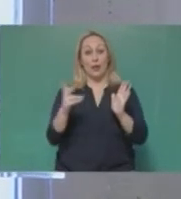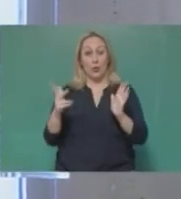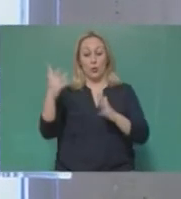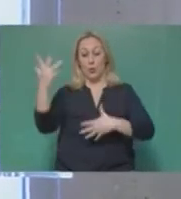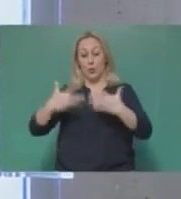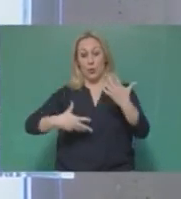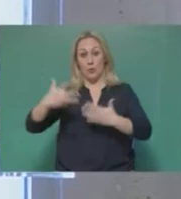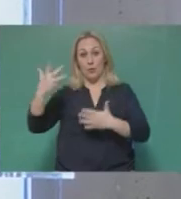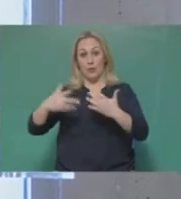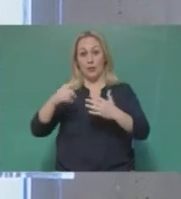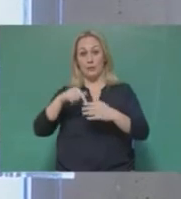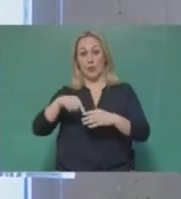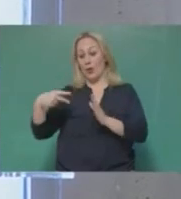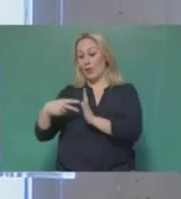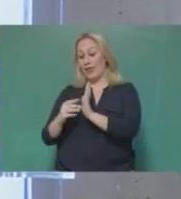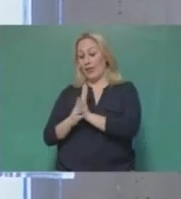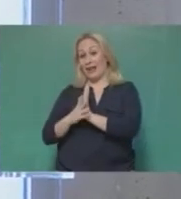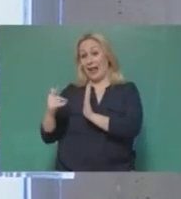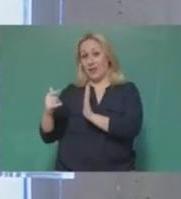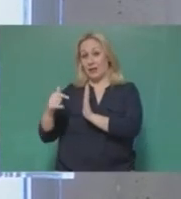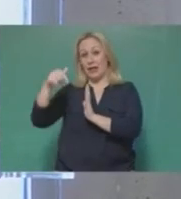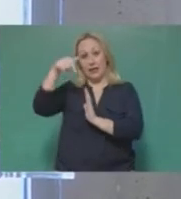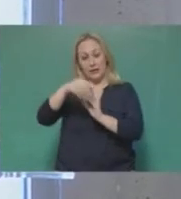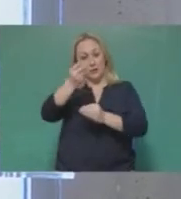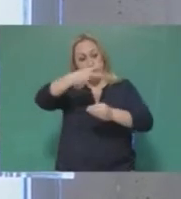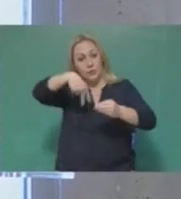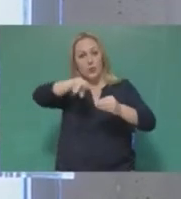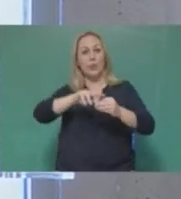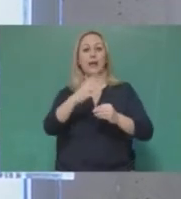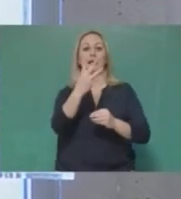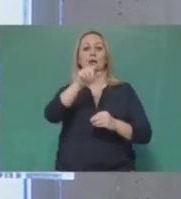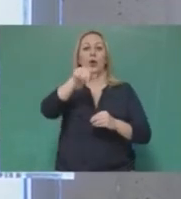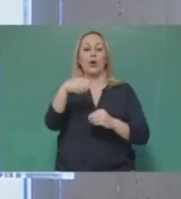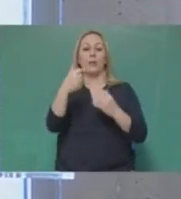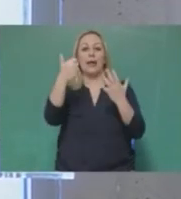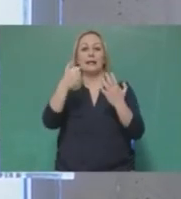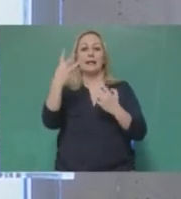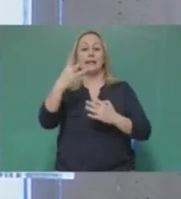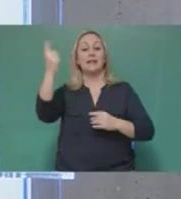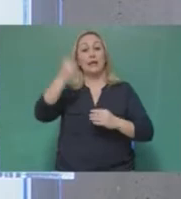προϋπολογισμό του έτους 2017 αυξημένος κατά 4,64%.